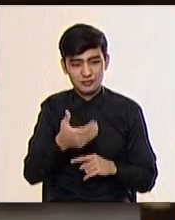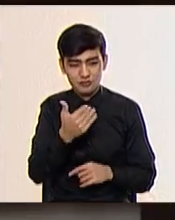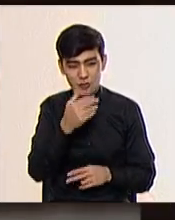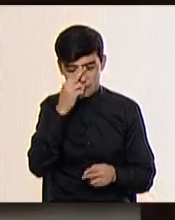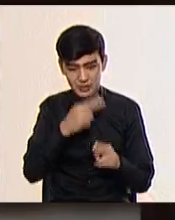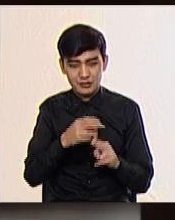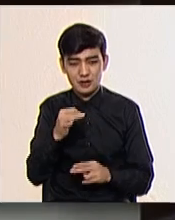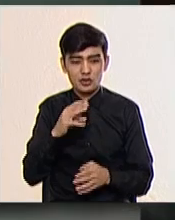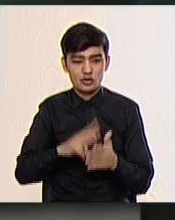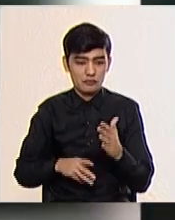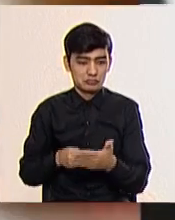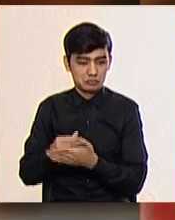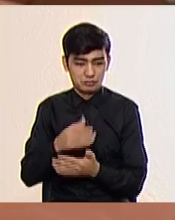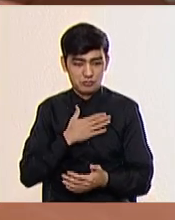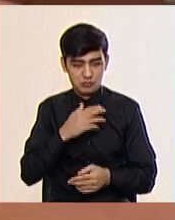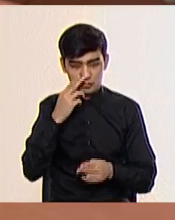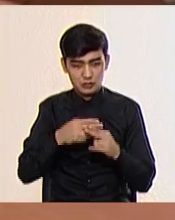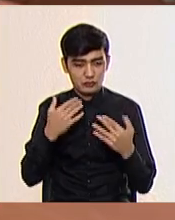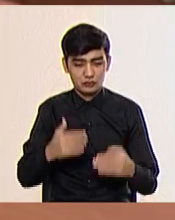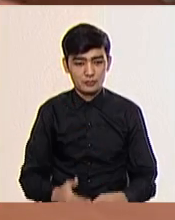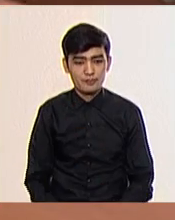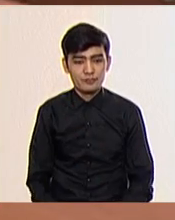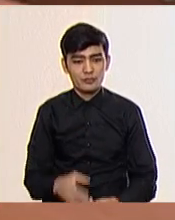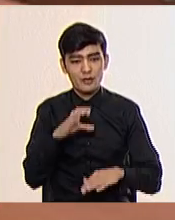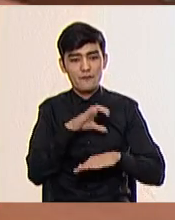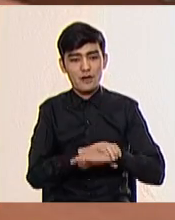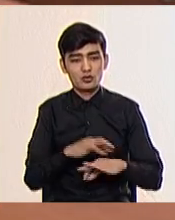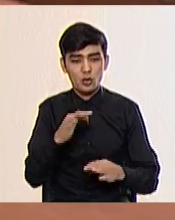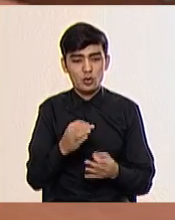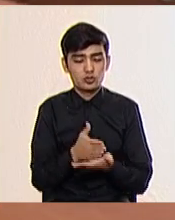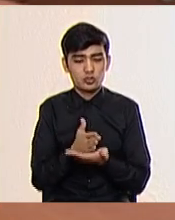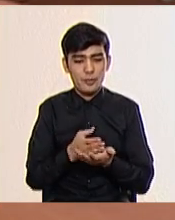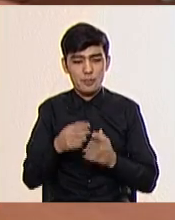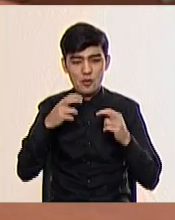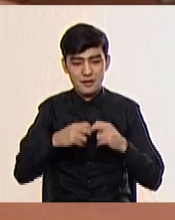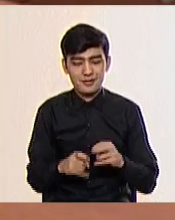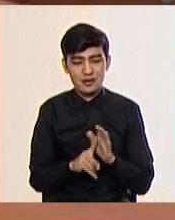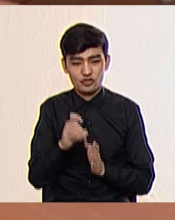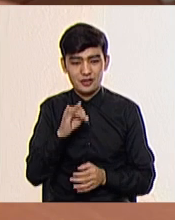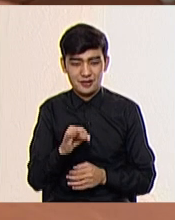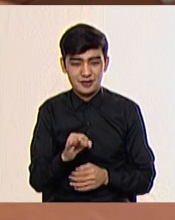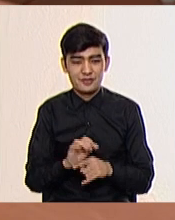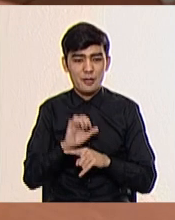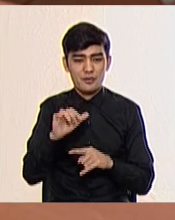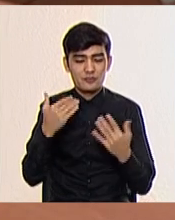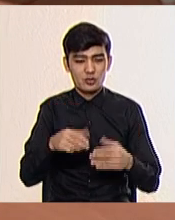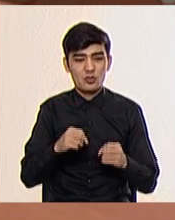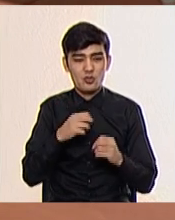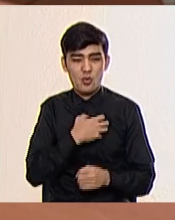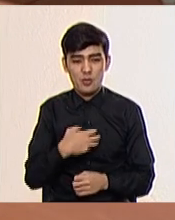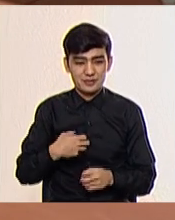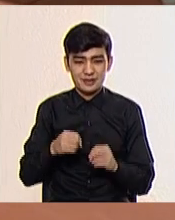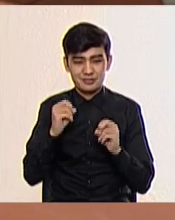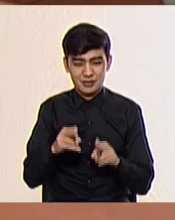и заплатил штраф. По данному факту проведена служебная проверка. Материалы направлены в комиссию по